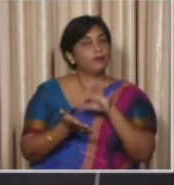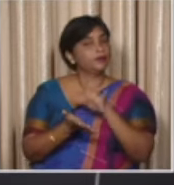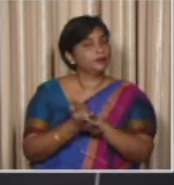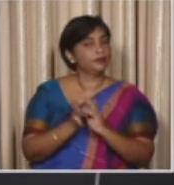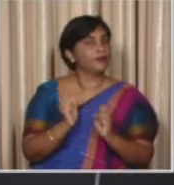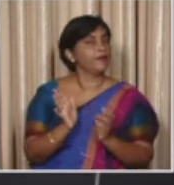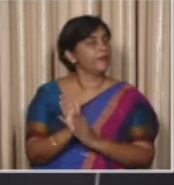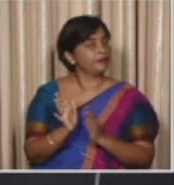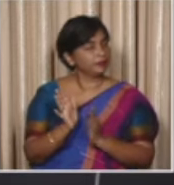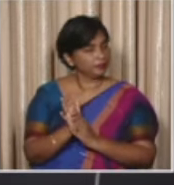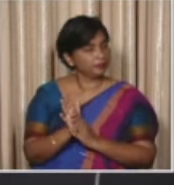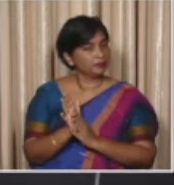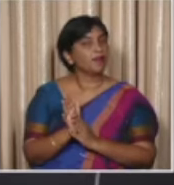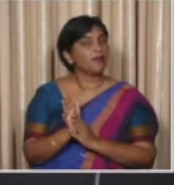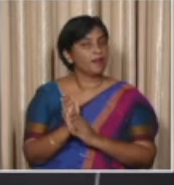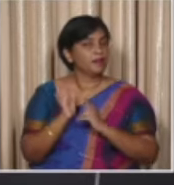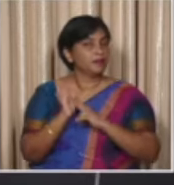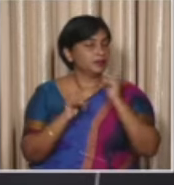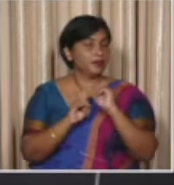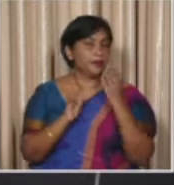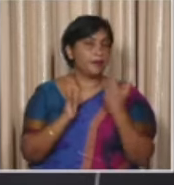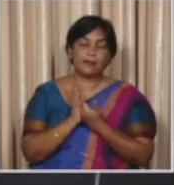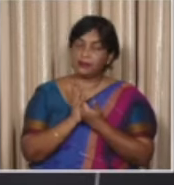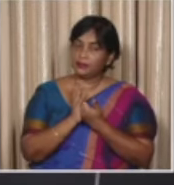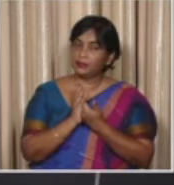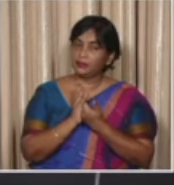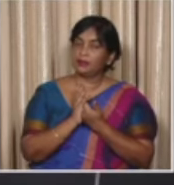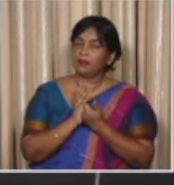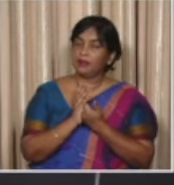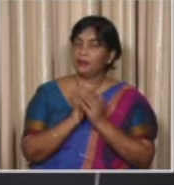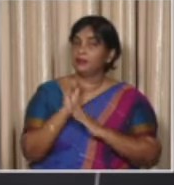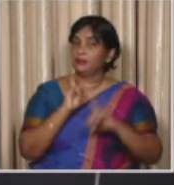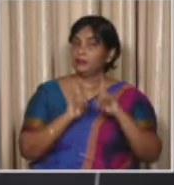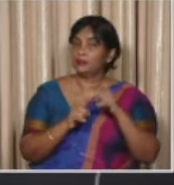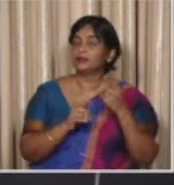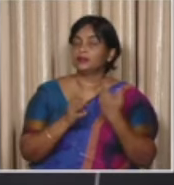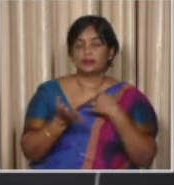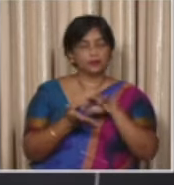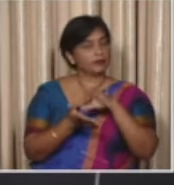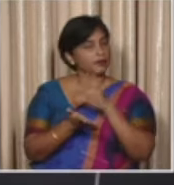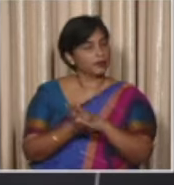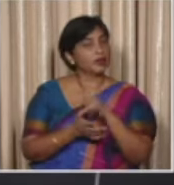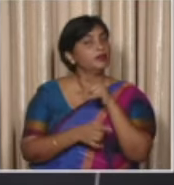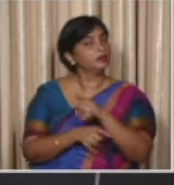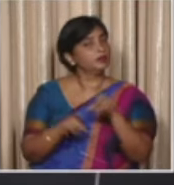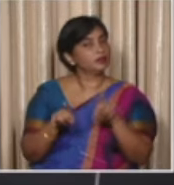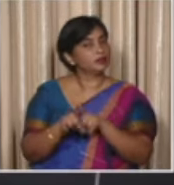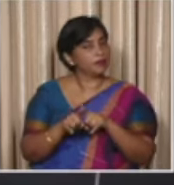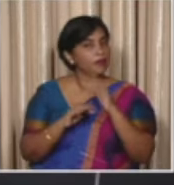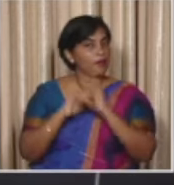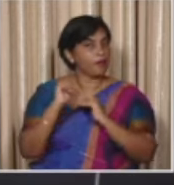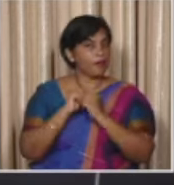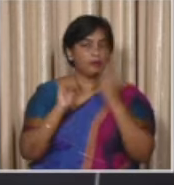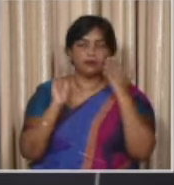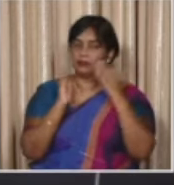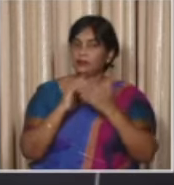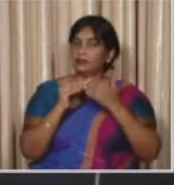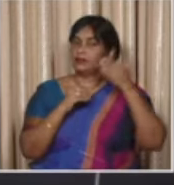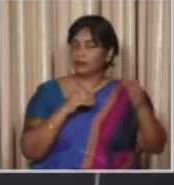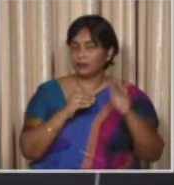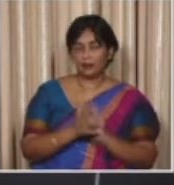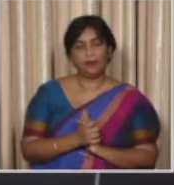ස්ථායී කාරක සභාවක් ජාතික ප්‍රතිපත්ති අමාත්‍යංශ විසින් පත් කළා. ඒ අනුව ඒ කරුණේ කල් තිබ්බා.